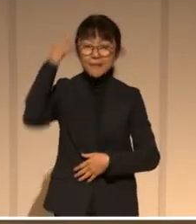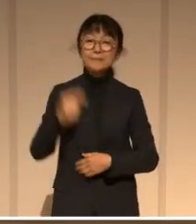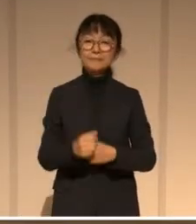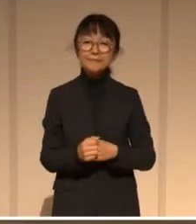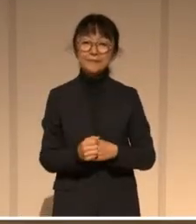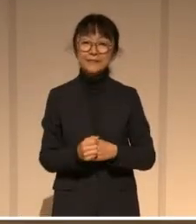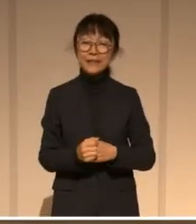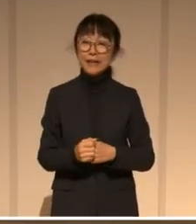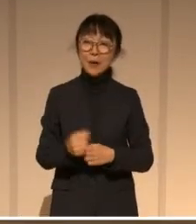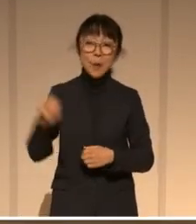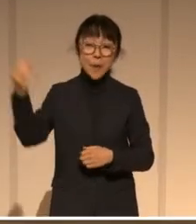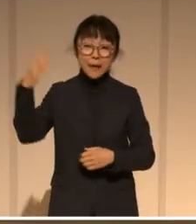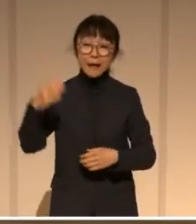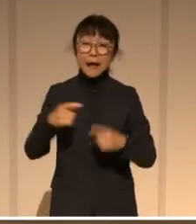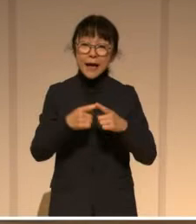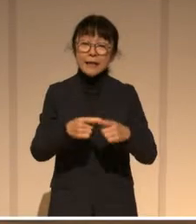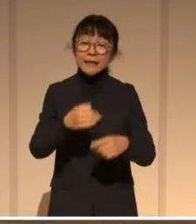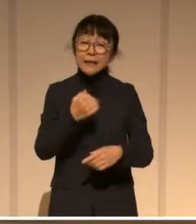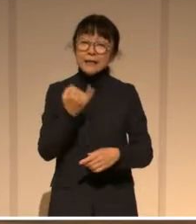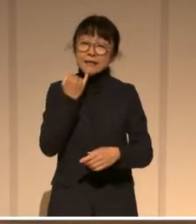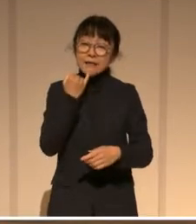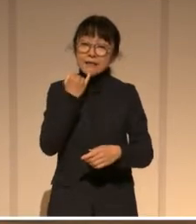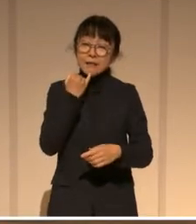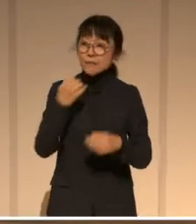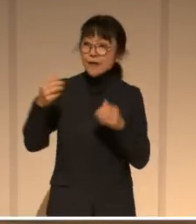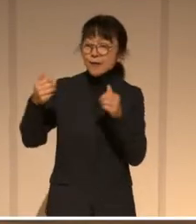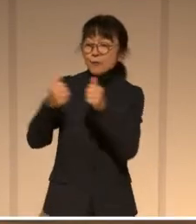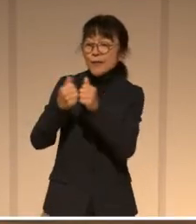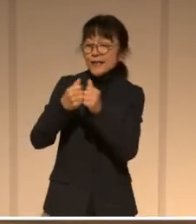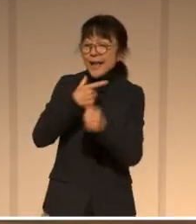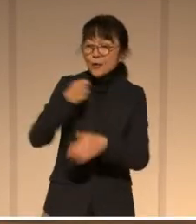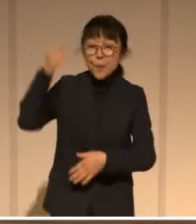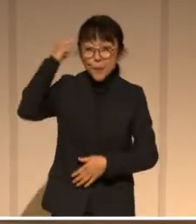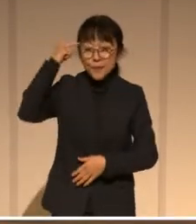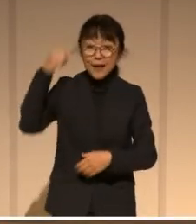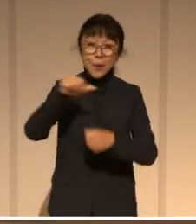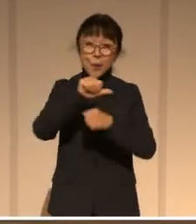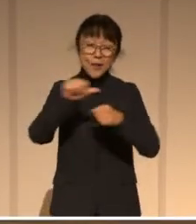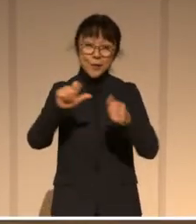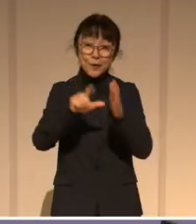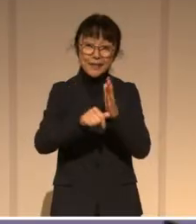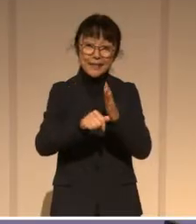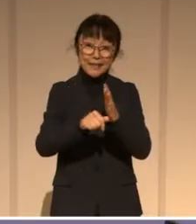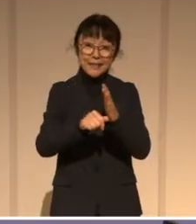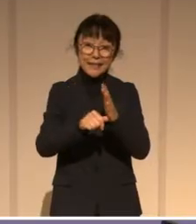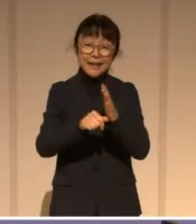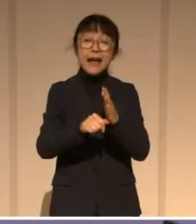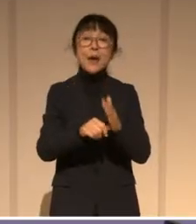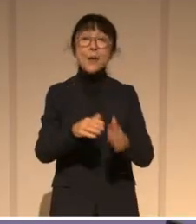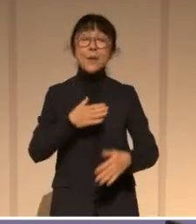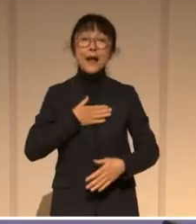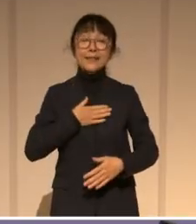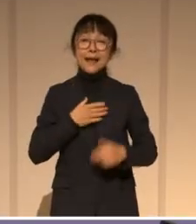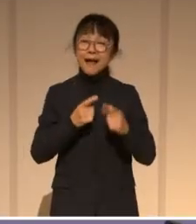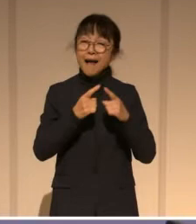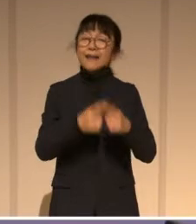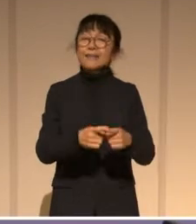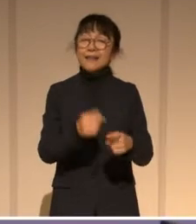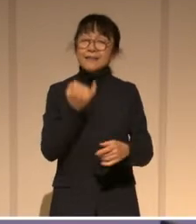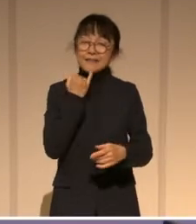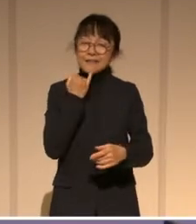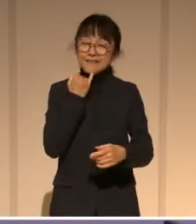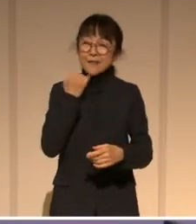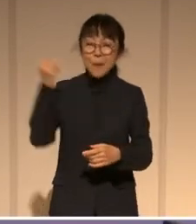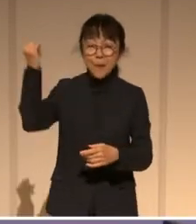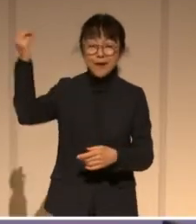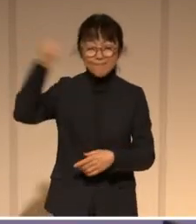入っていいよって言ってもらえるように交渉しようと思って5年生になって言ったらじゃあまあやってみようかっていうふうにをが入っ